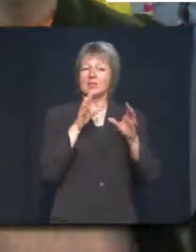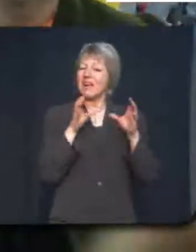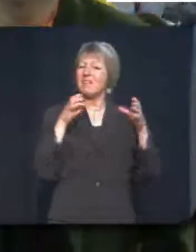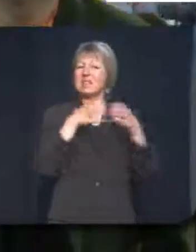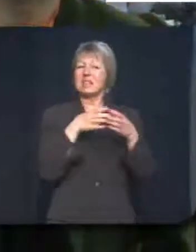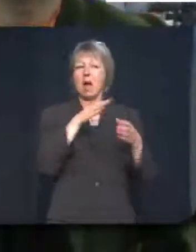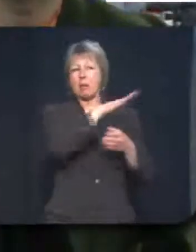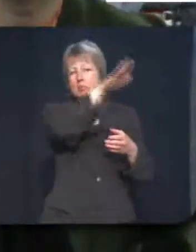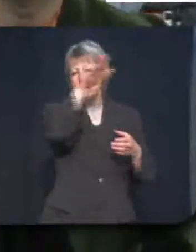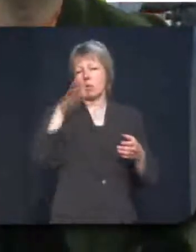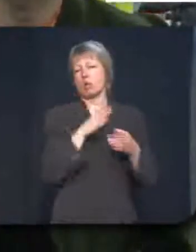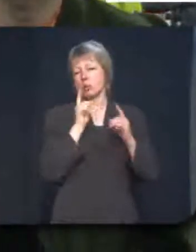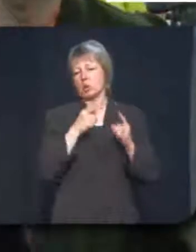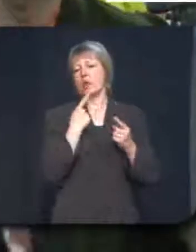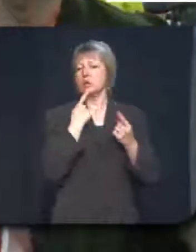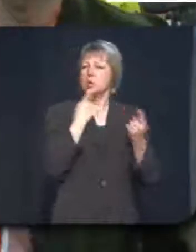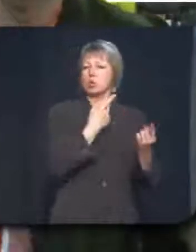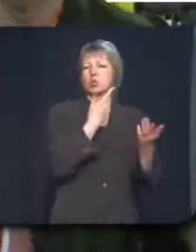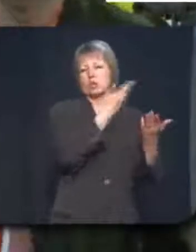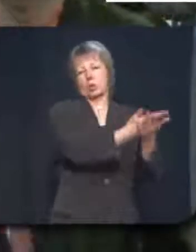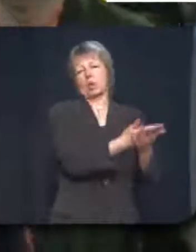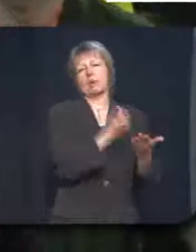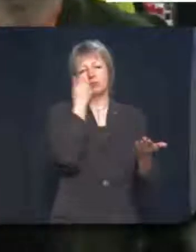zuzustimmen vielen lieben Dank